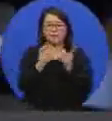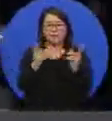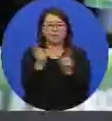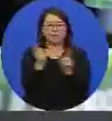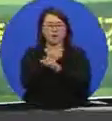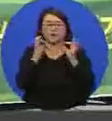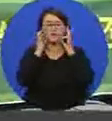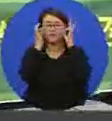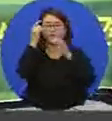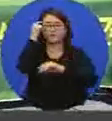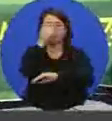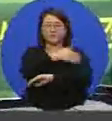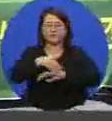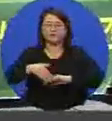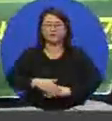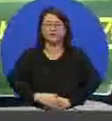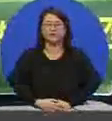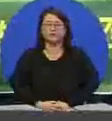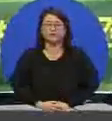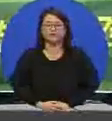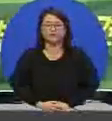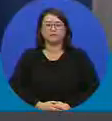뉴스 김철우입니다.